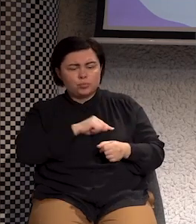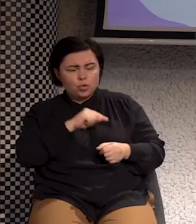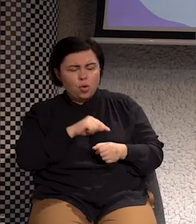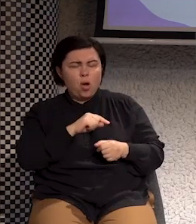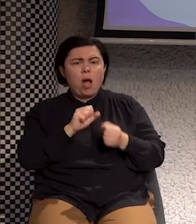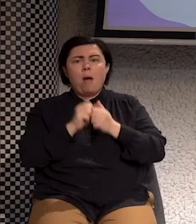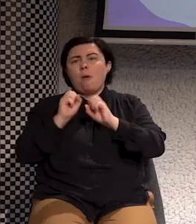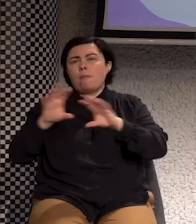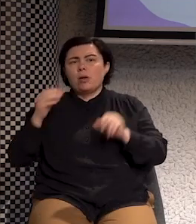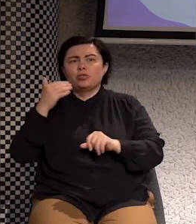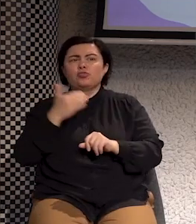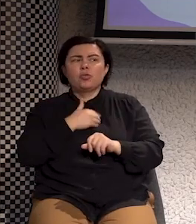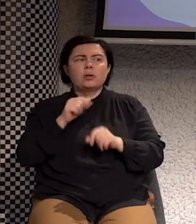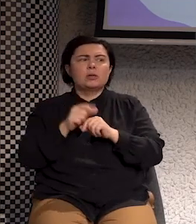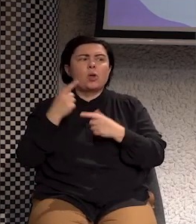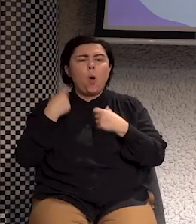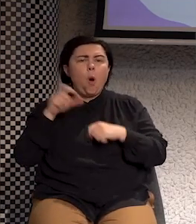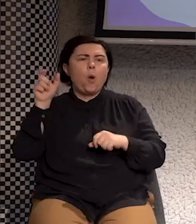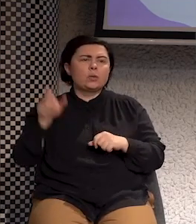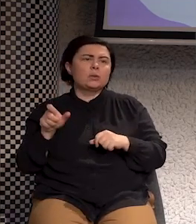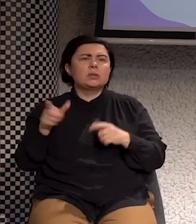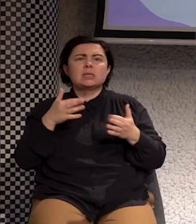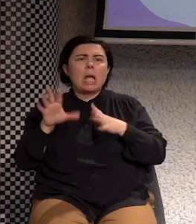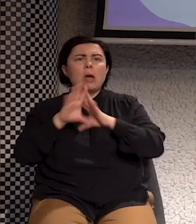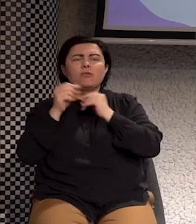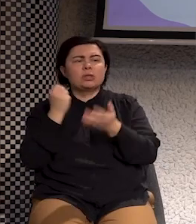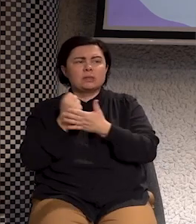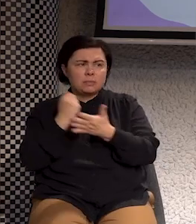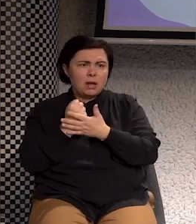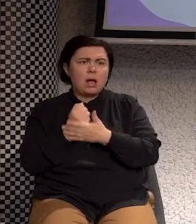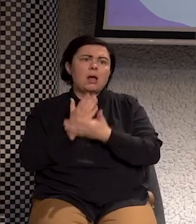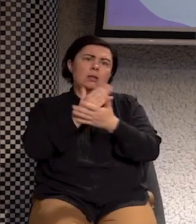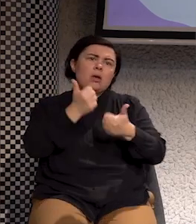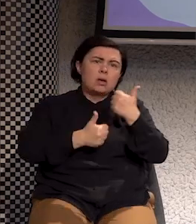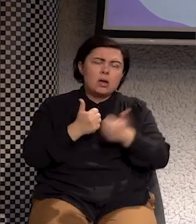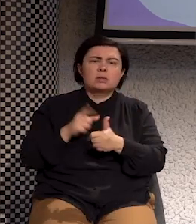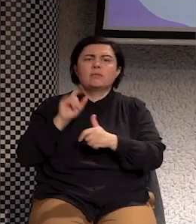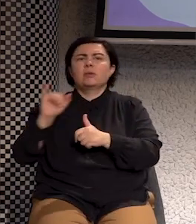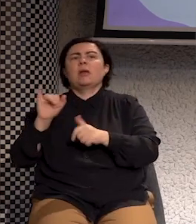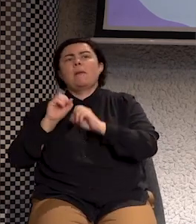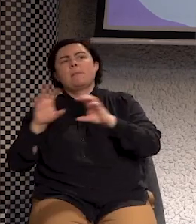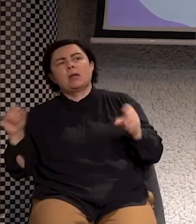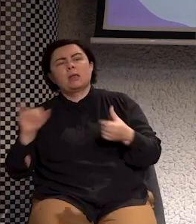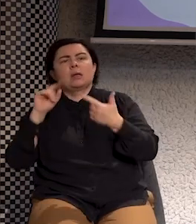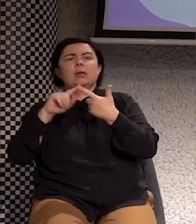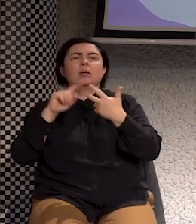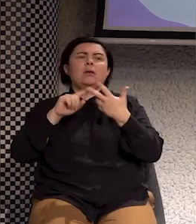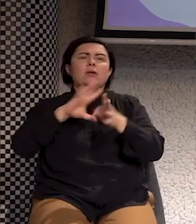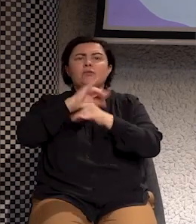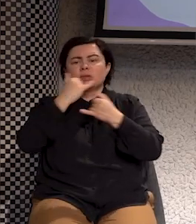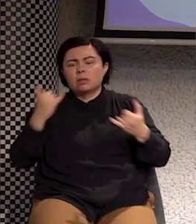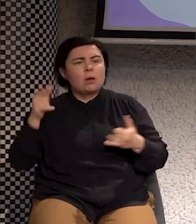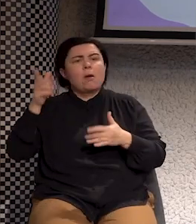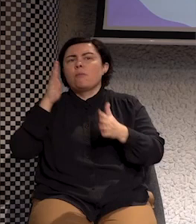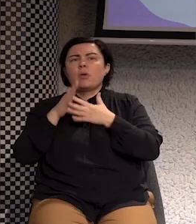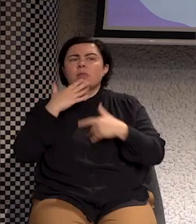dwa, że pedagog szkolny jest osobą, która jest do załatwiania wszystkich rzeczy, czyli doradztwa zawodowego i pedagogiki i tego wszystkiego, więc on po